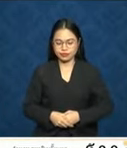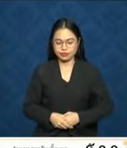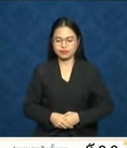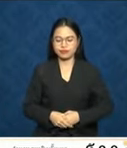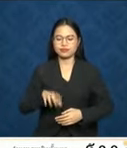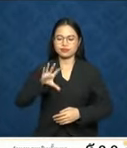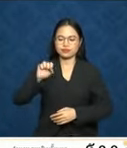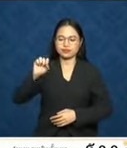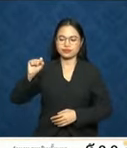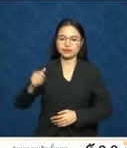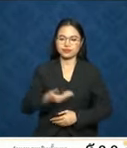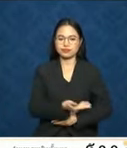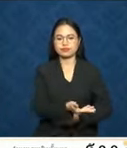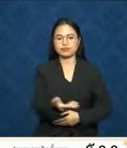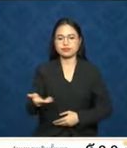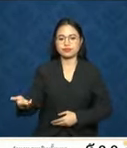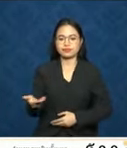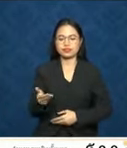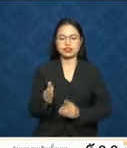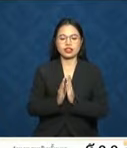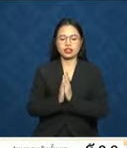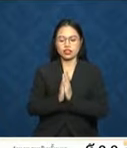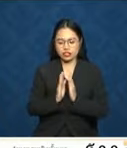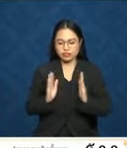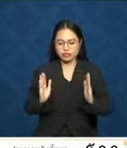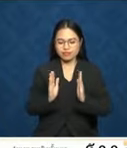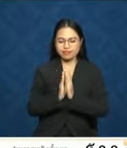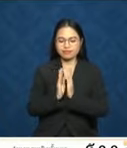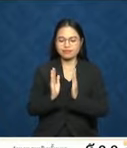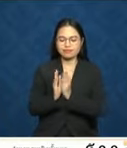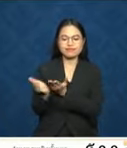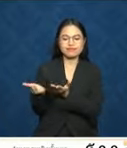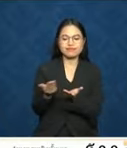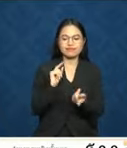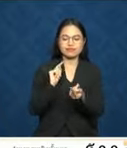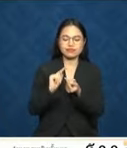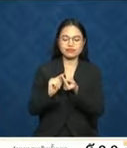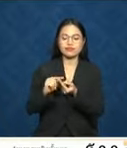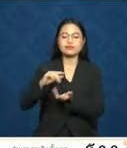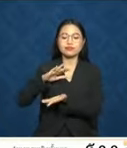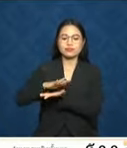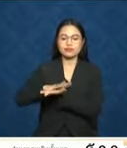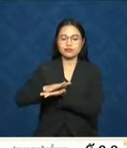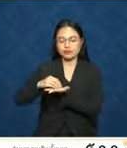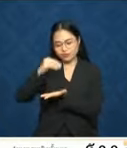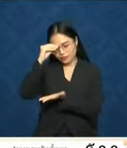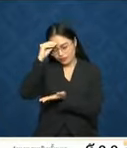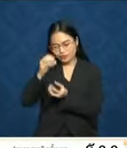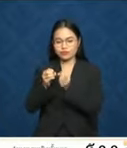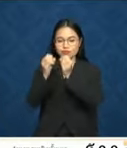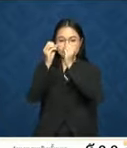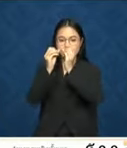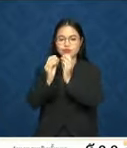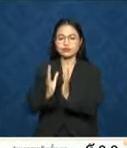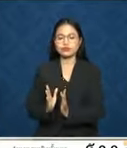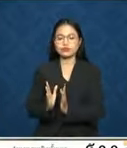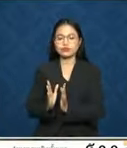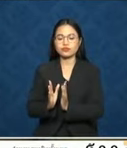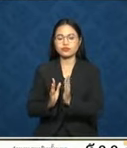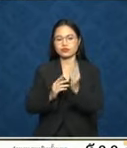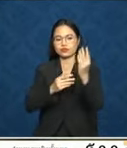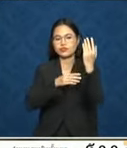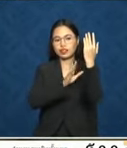อต้อนรับคณะนักเรียนและครูโรงเรียนบ้านปลุกกาไพเราะอำเภอบาดจ่อจังหวัดนราธิวา